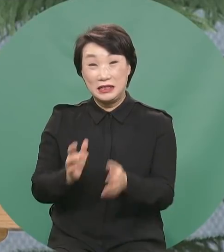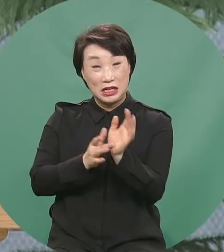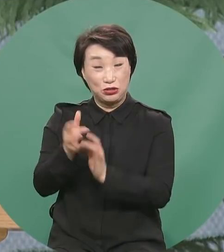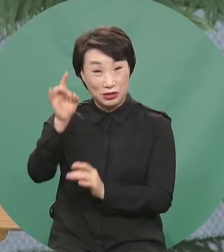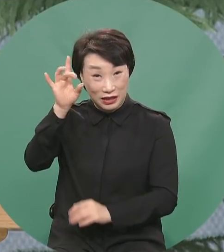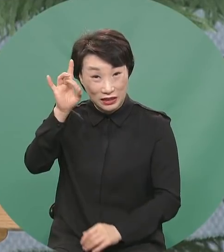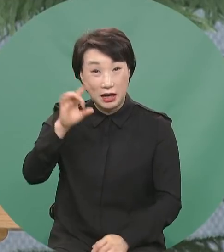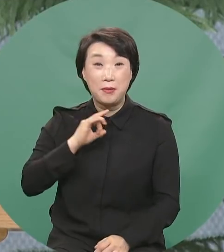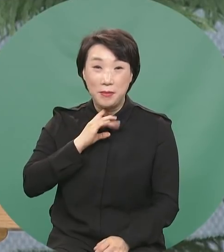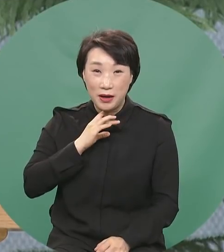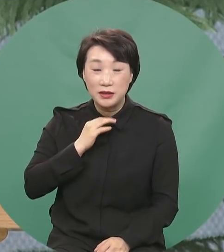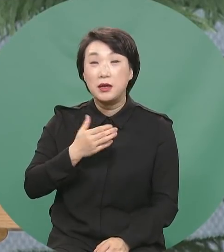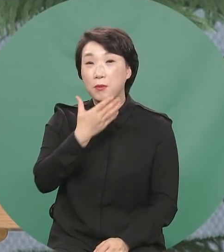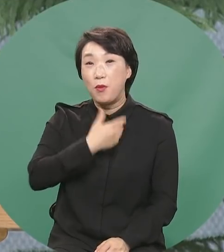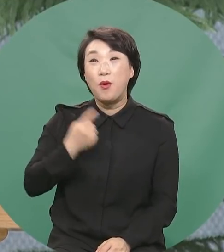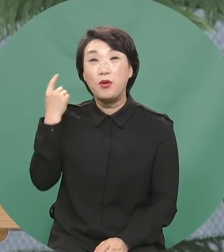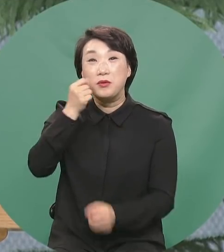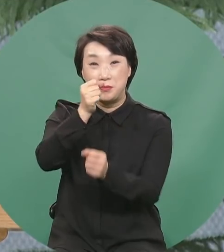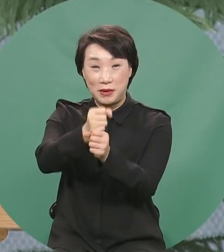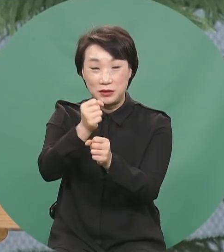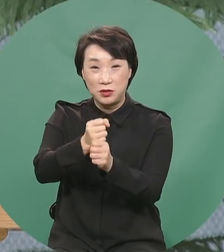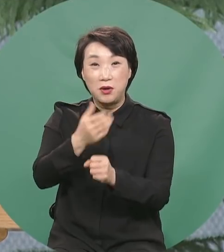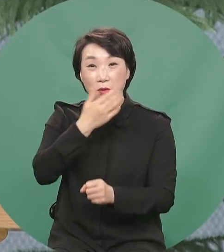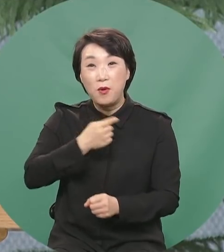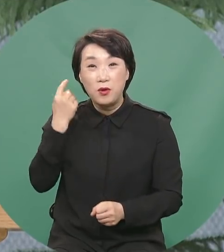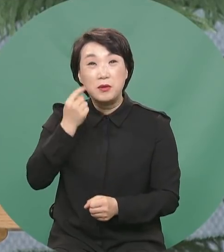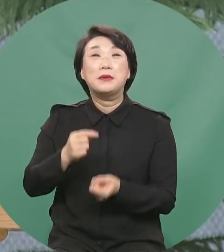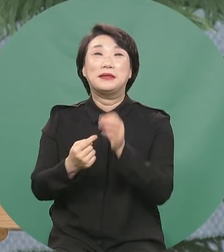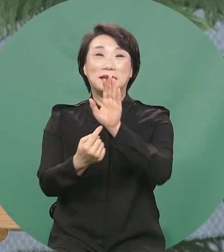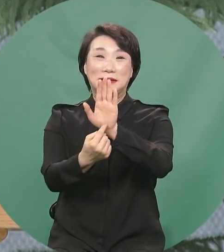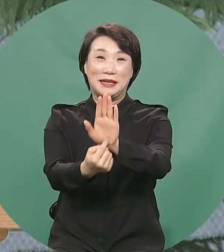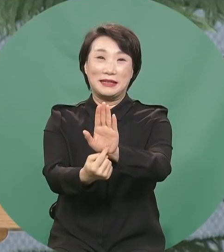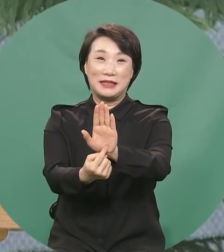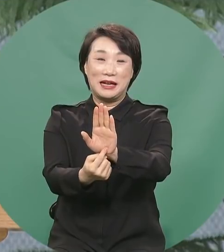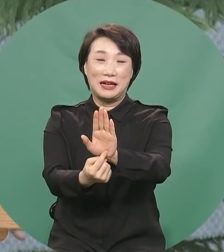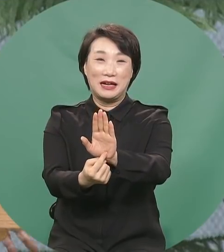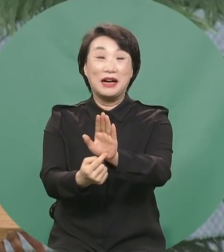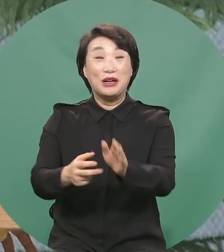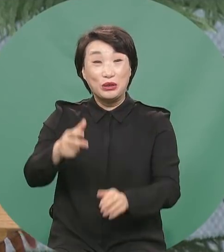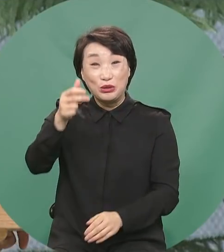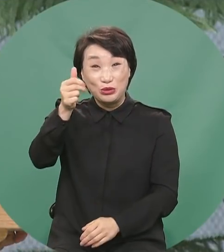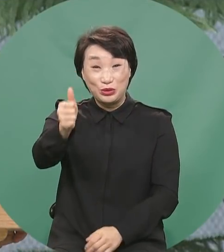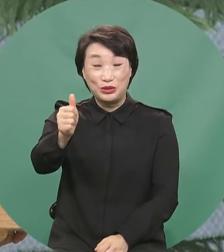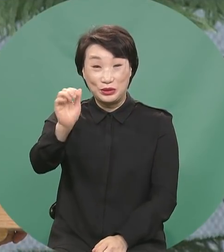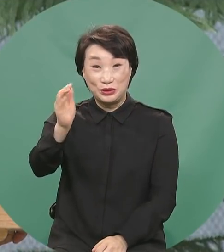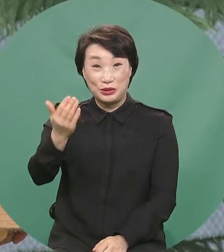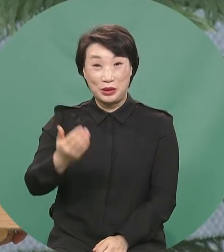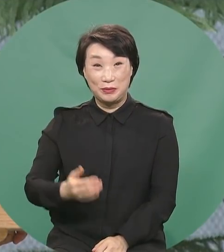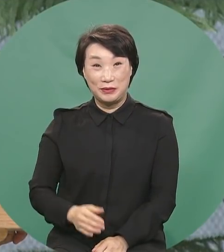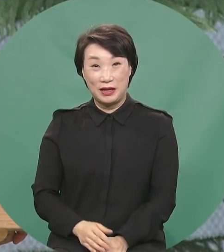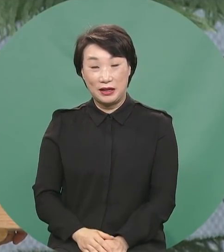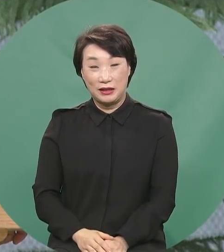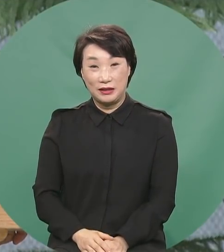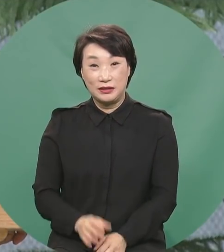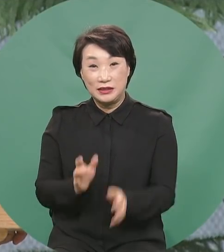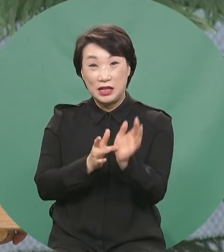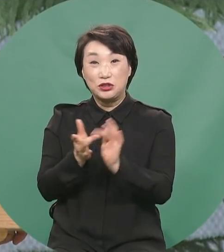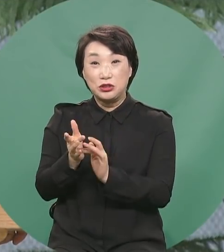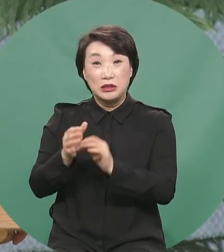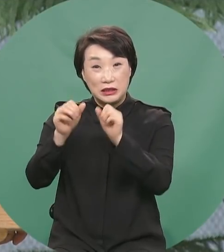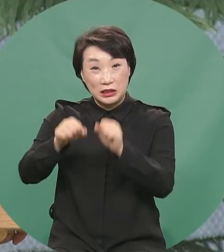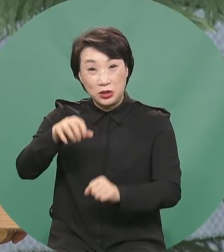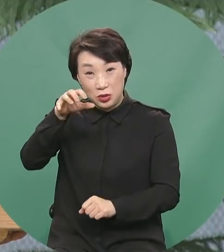예수만이 복음을 만들어내고 복음을 일으킬 당사자이기에, 예수가